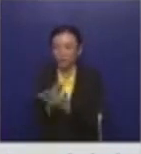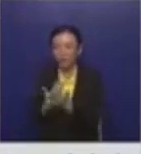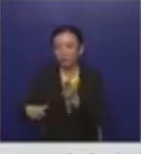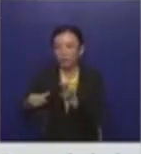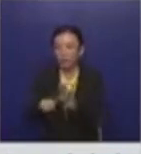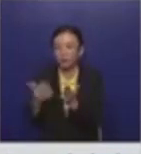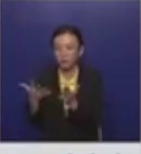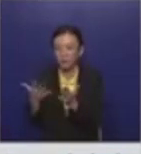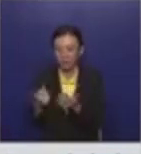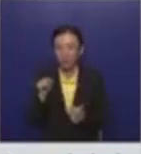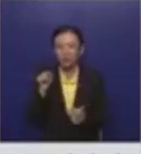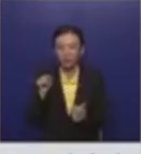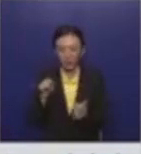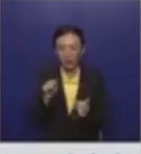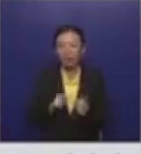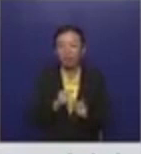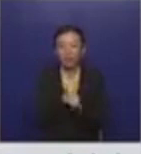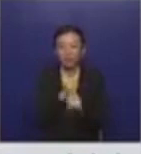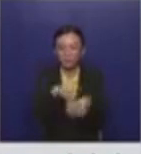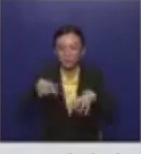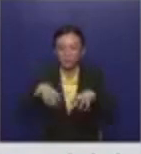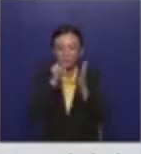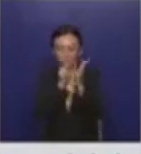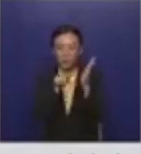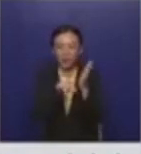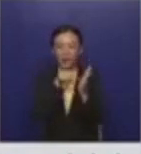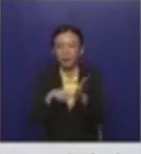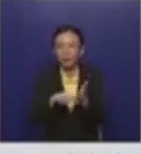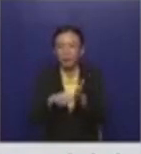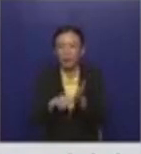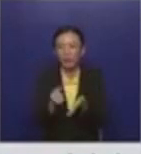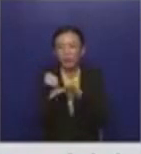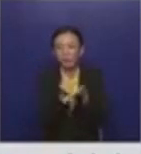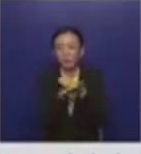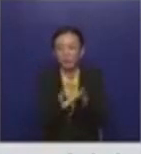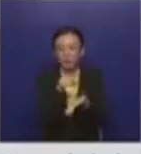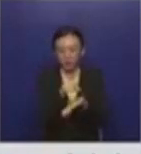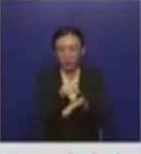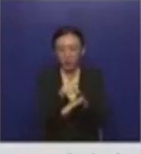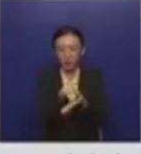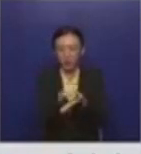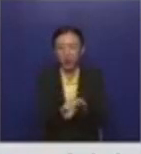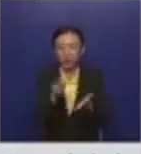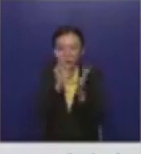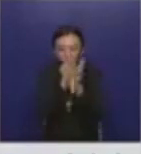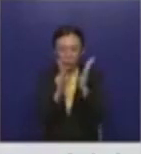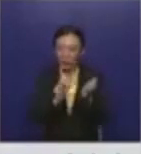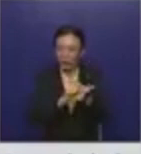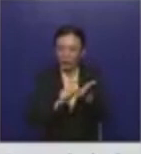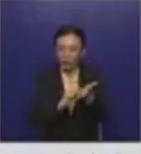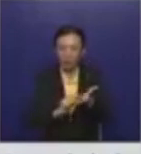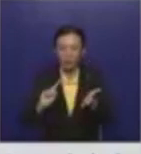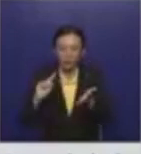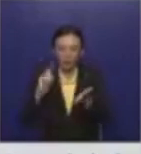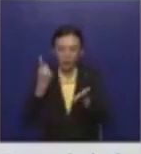นี้มาแก้ไขช่องว่างตรงนี้โดยบังคับหรือเขียนกฎหมายให้ผู้ประกอบการอิเล็ก